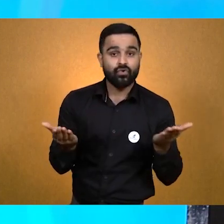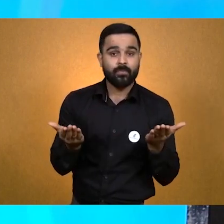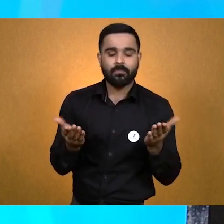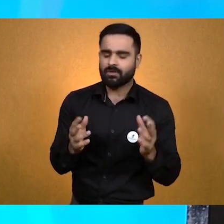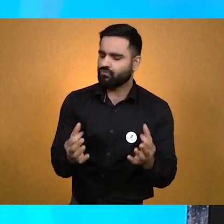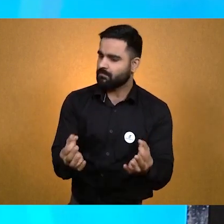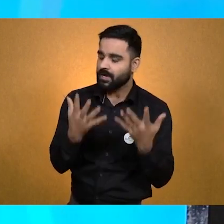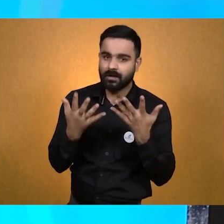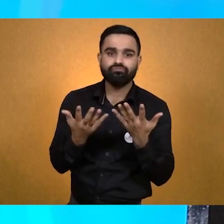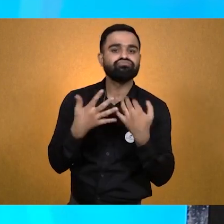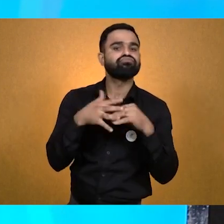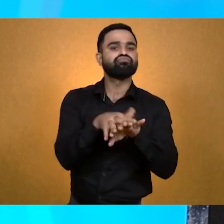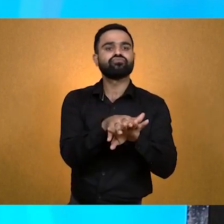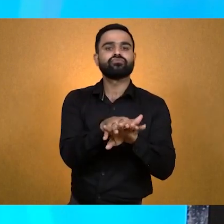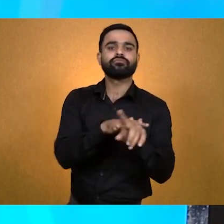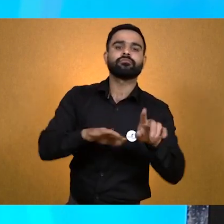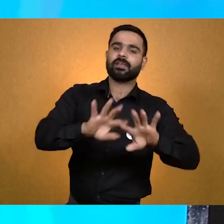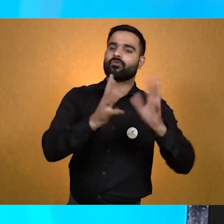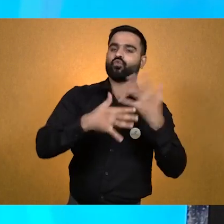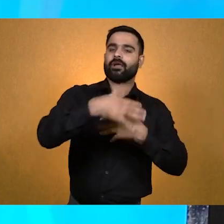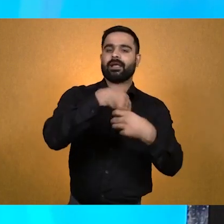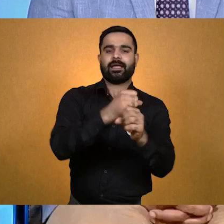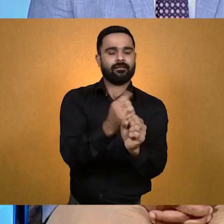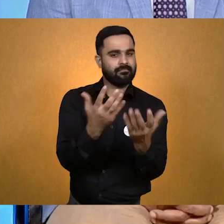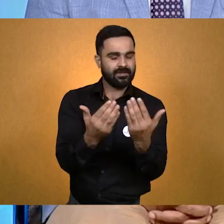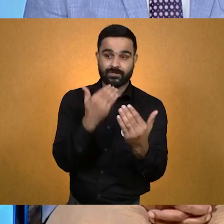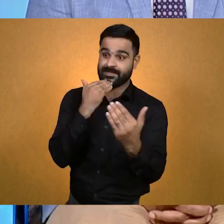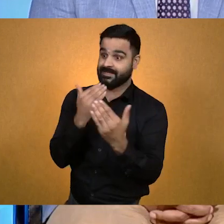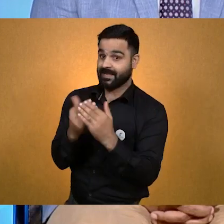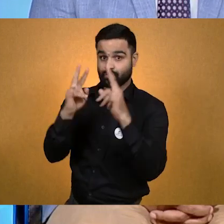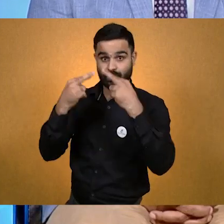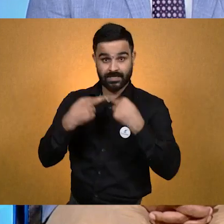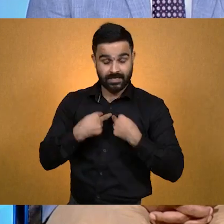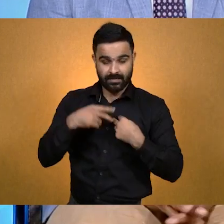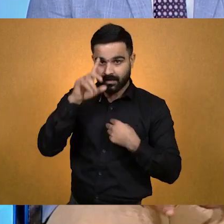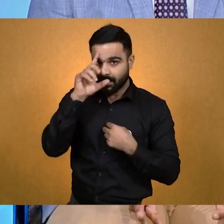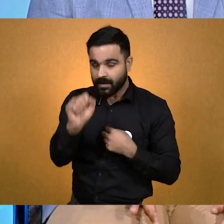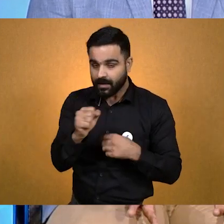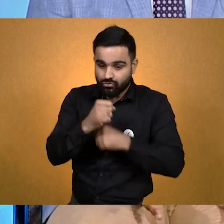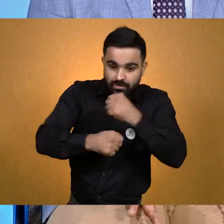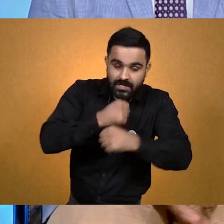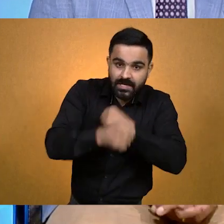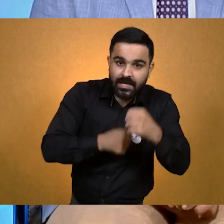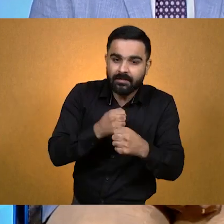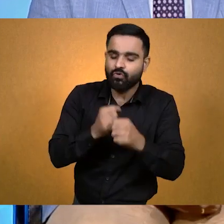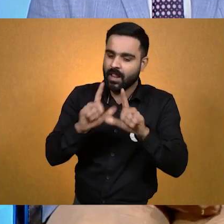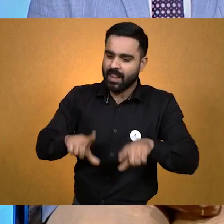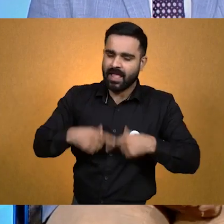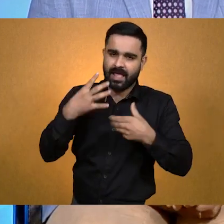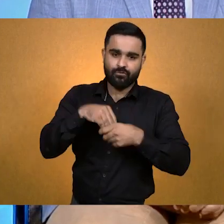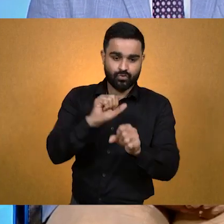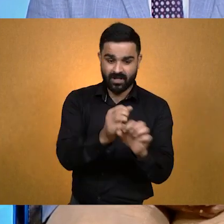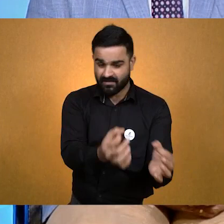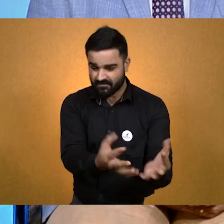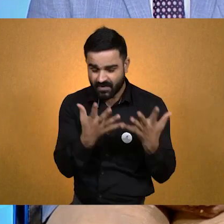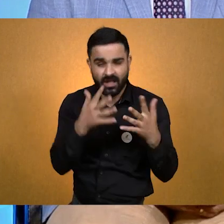एक अधिक समावेशी और सुलभ दुनिया बना सकते हैं। Thank you for watching and remember in sports and indeed in life it is our